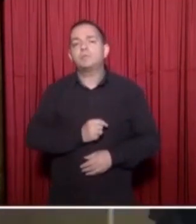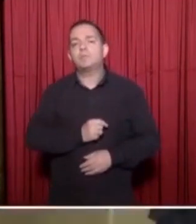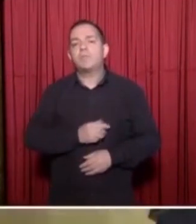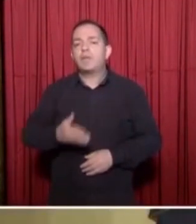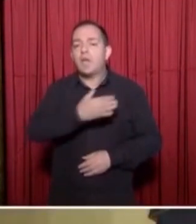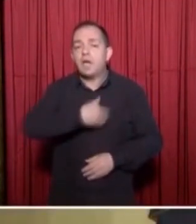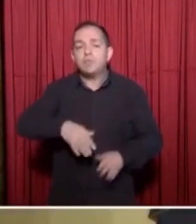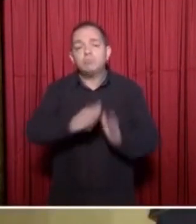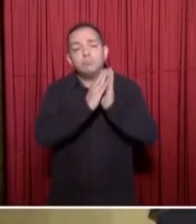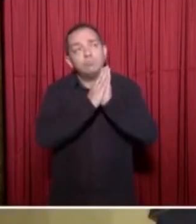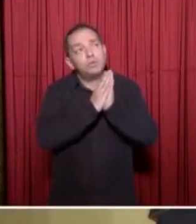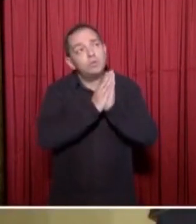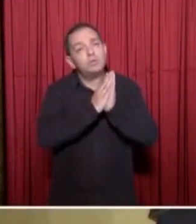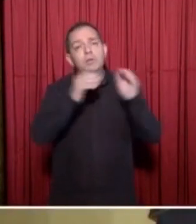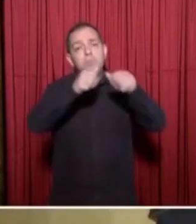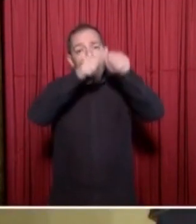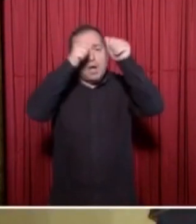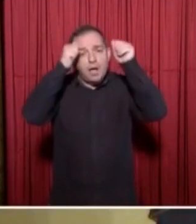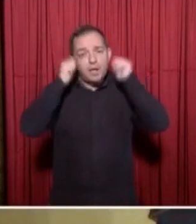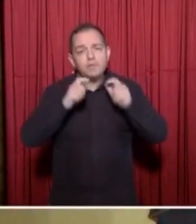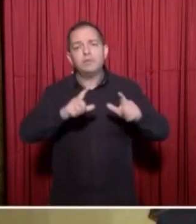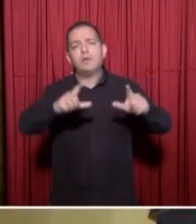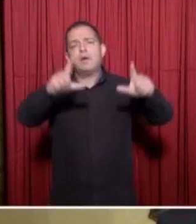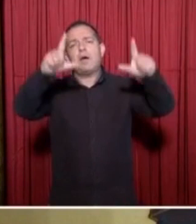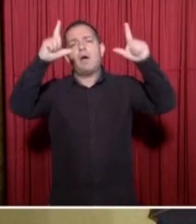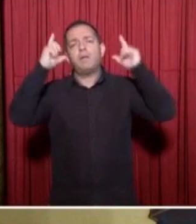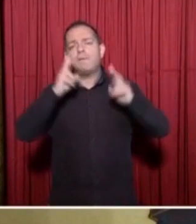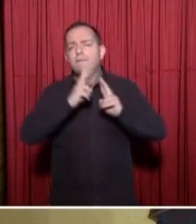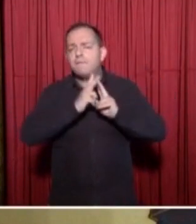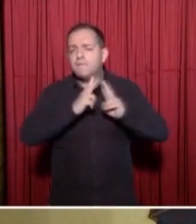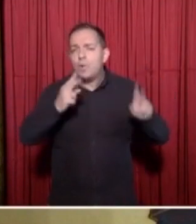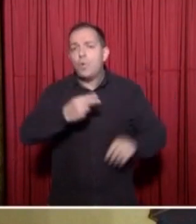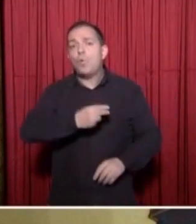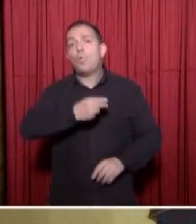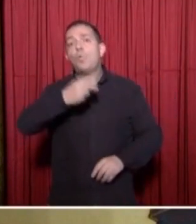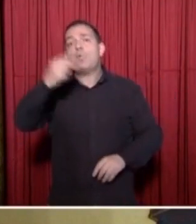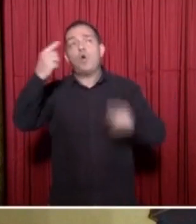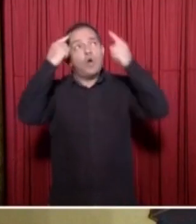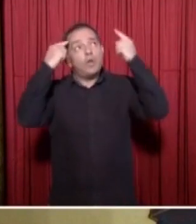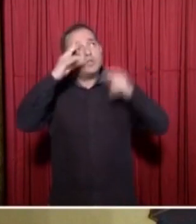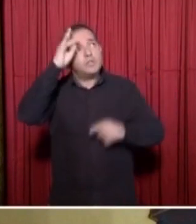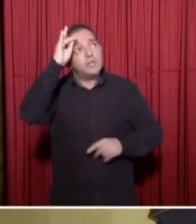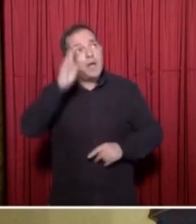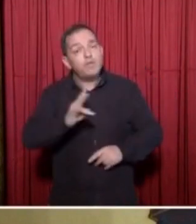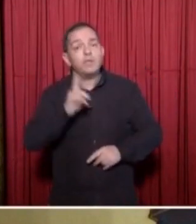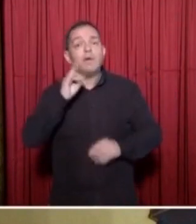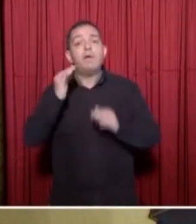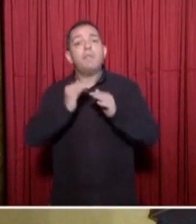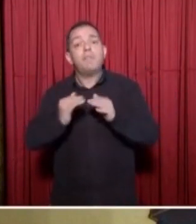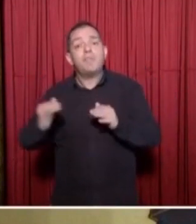Κύριε. Της Παναγίας Αχράντου υπερευλογημένης εν δόξου Δεσποίνης ημών Θεοτόκου και